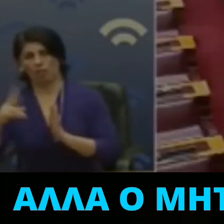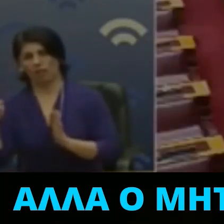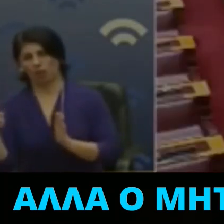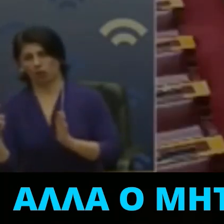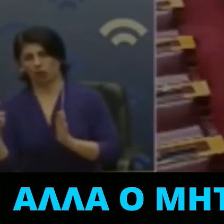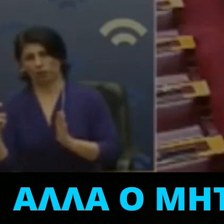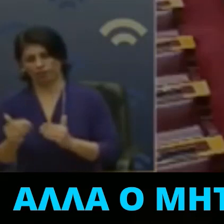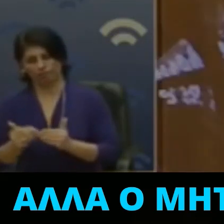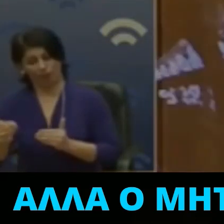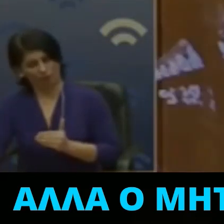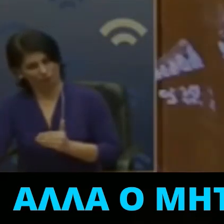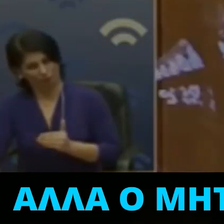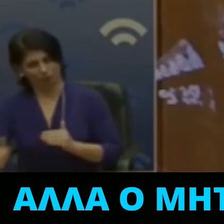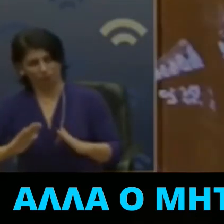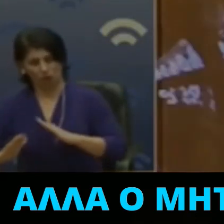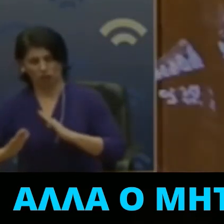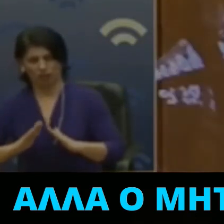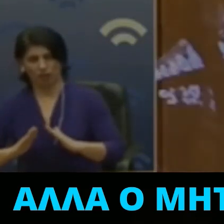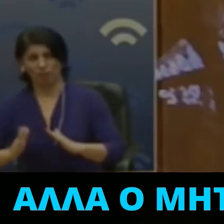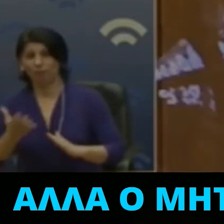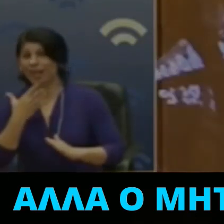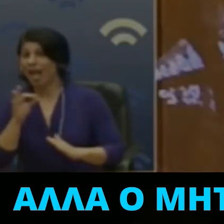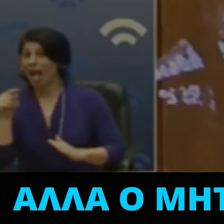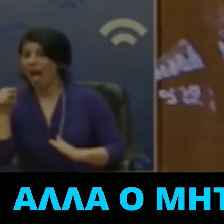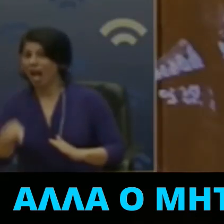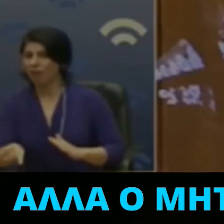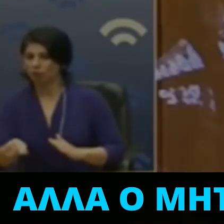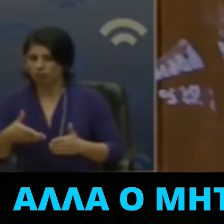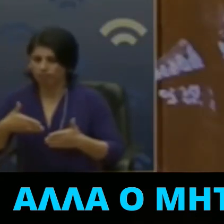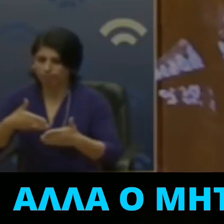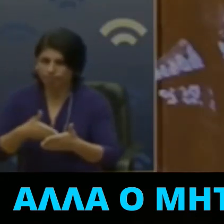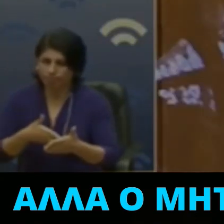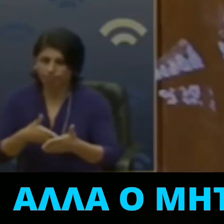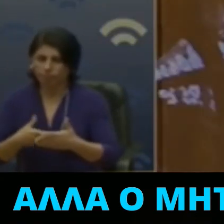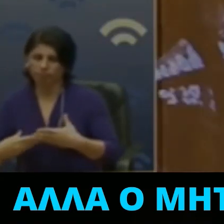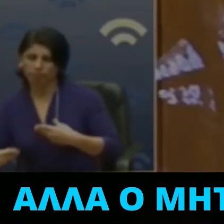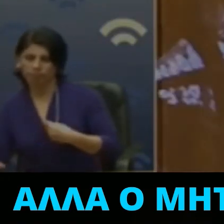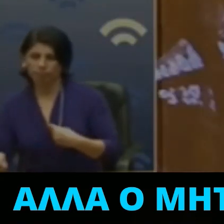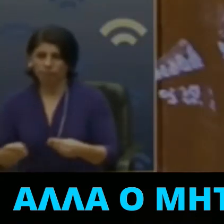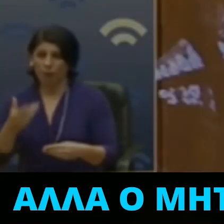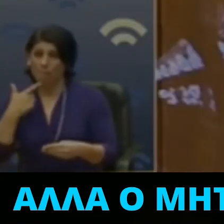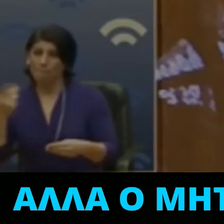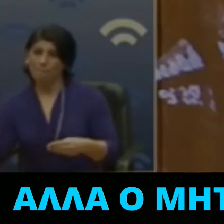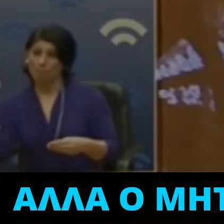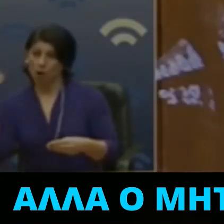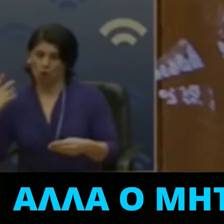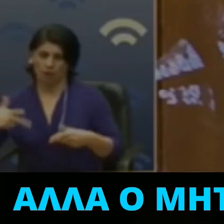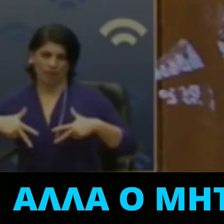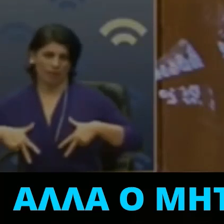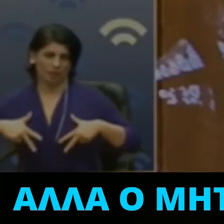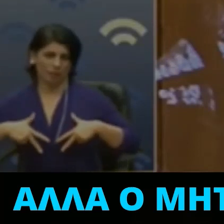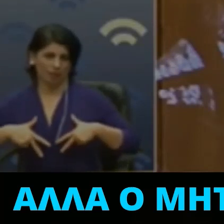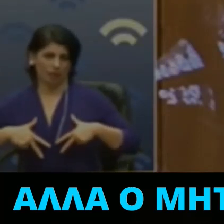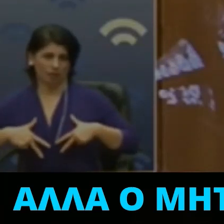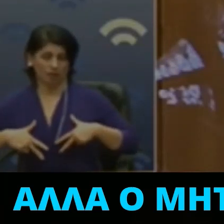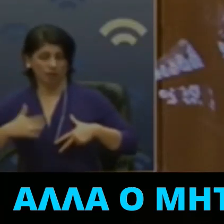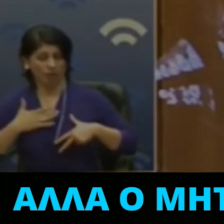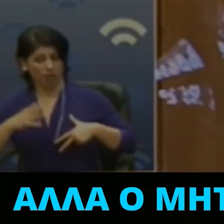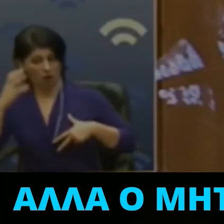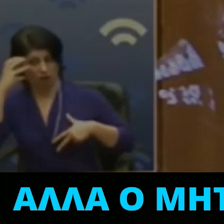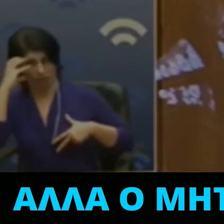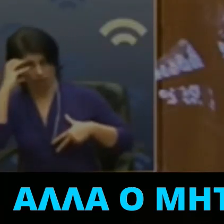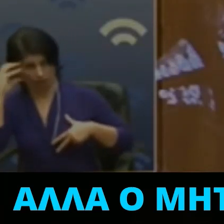Και αυτό, παρά τους αδιέξοδους ελιγμούς της προηγούμενης κυβέρνησης, που θέλω να θυμίσω ότι